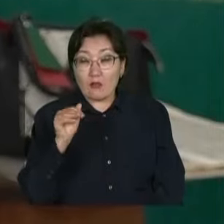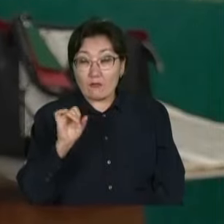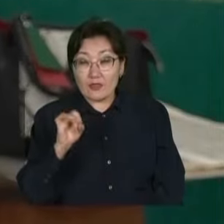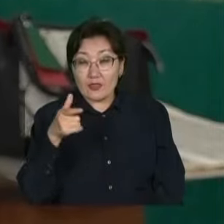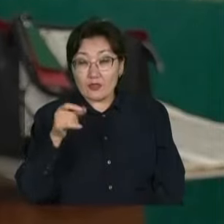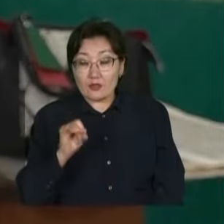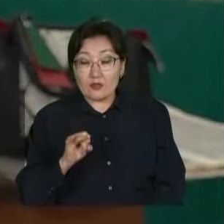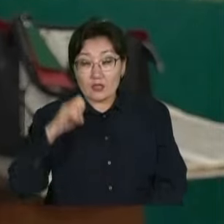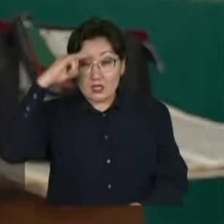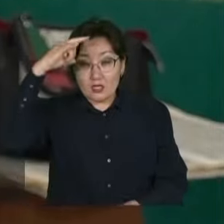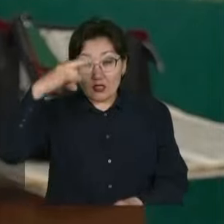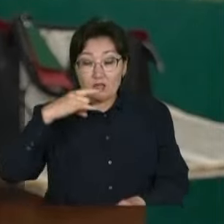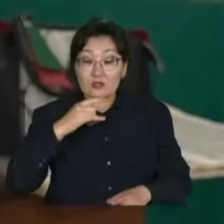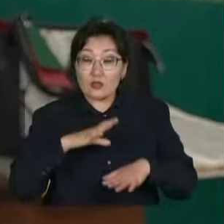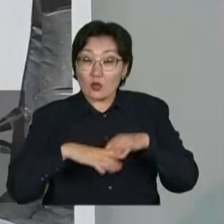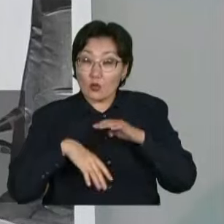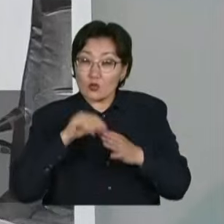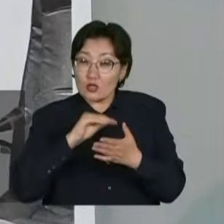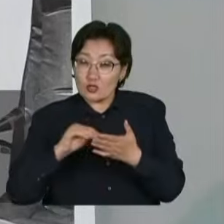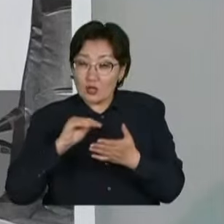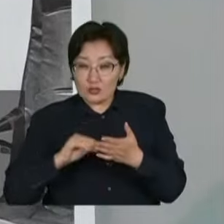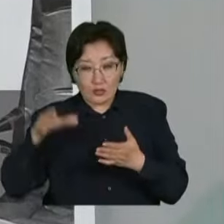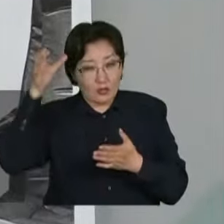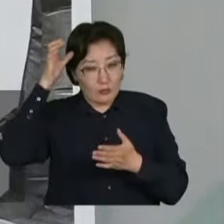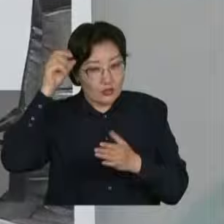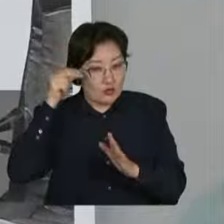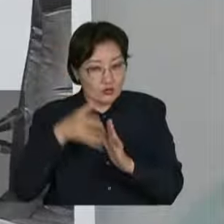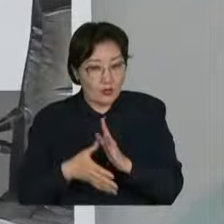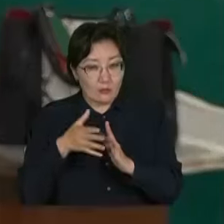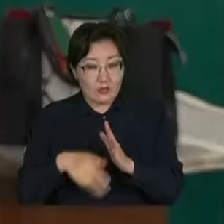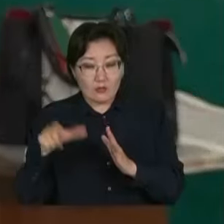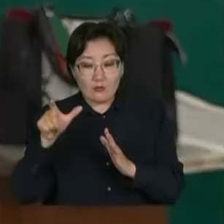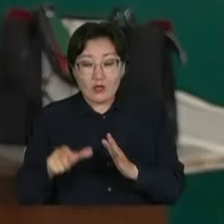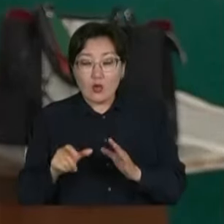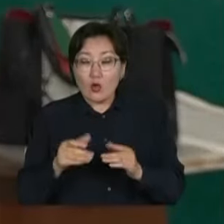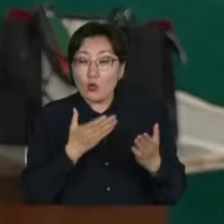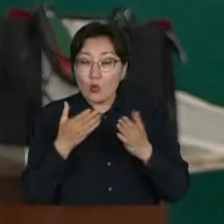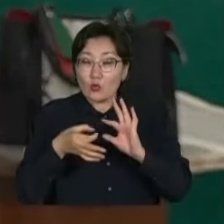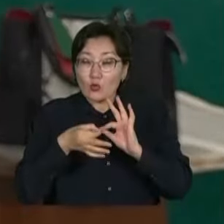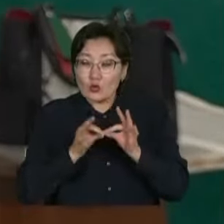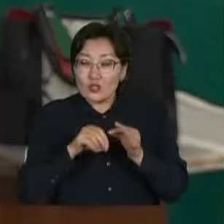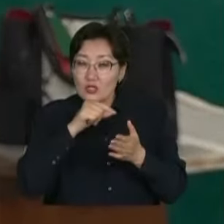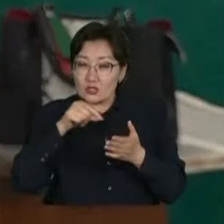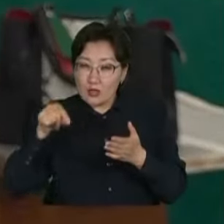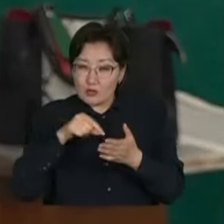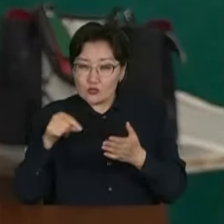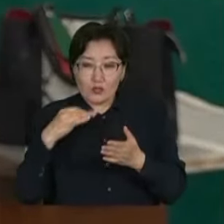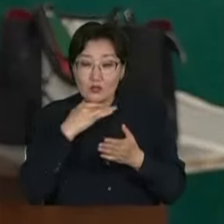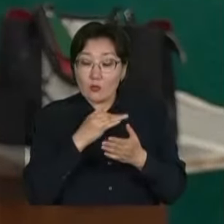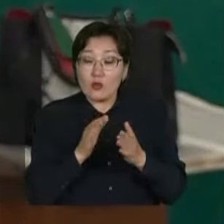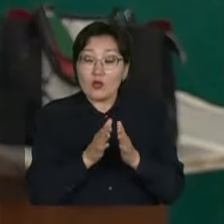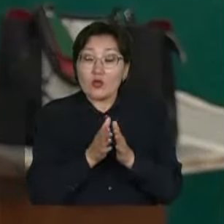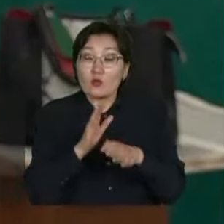қазақ қолжазба тану ғылымының білгір маманы. Оқуы қиын каллиграфиялық жазудағы көптеген